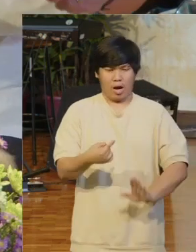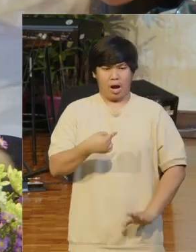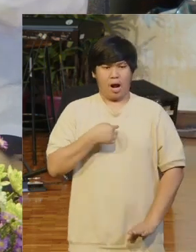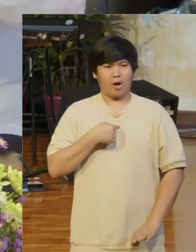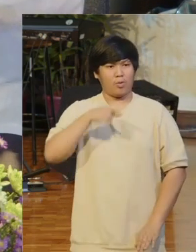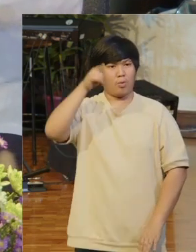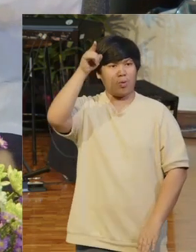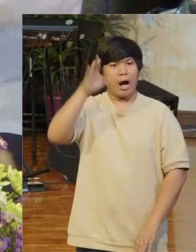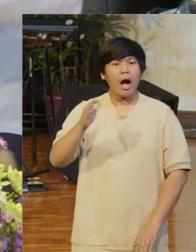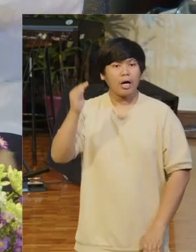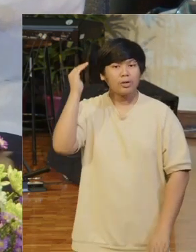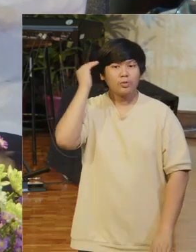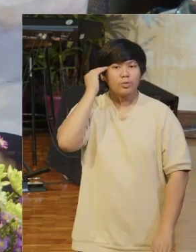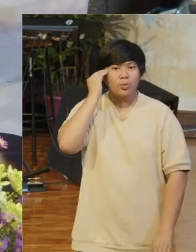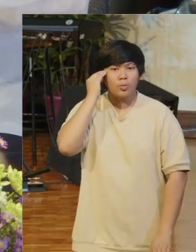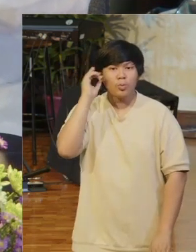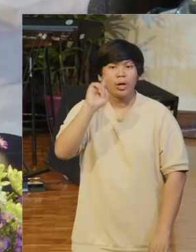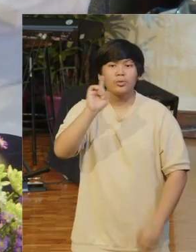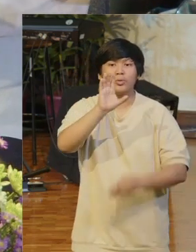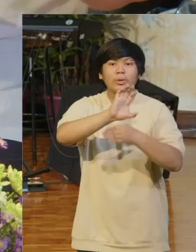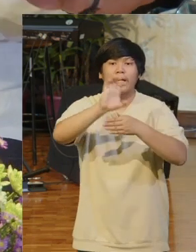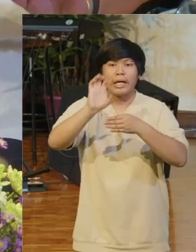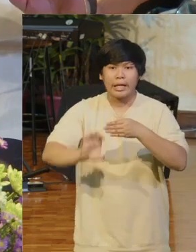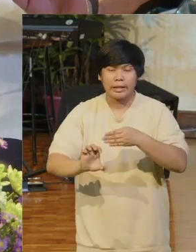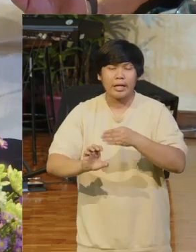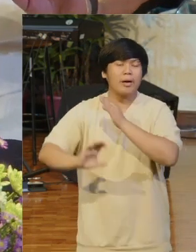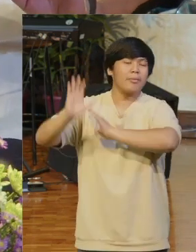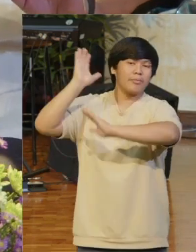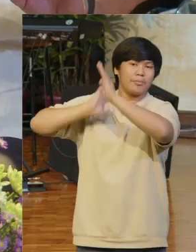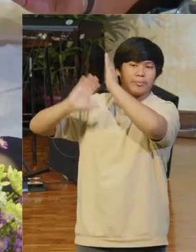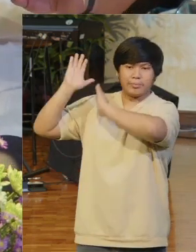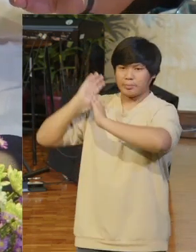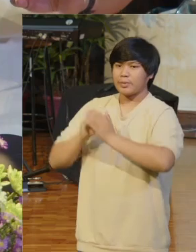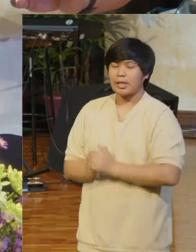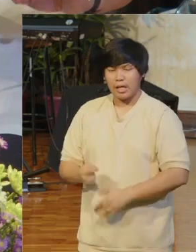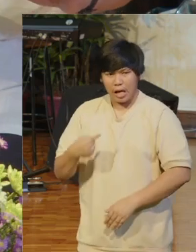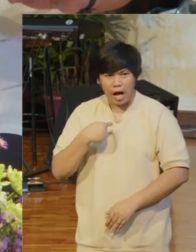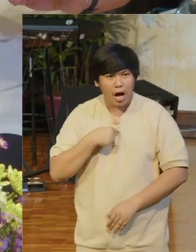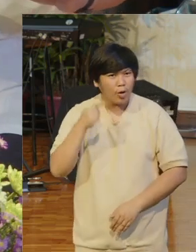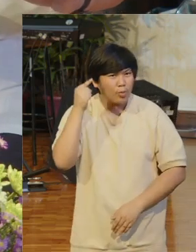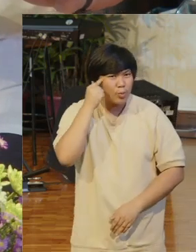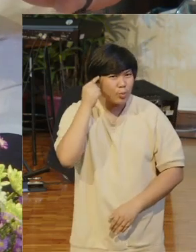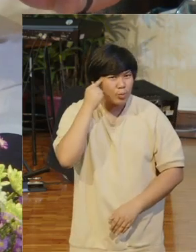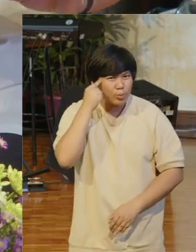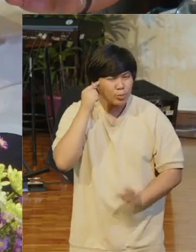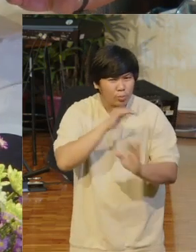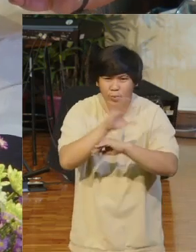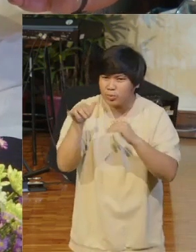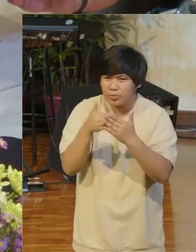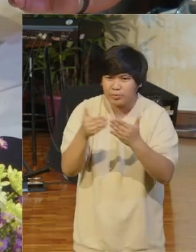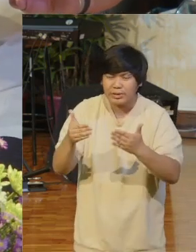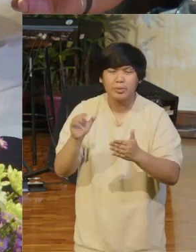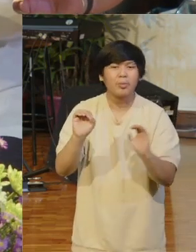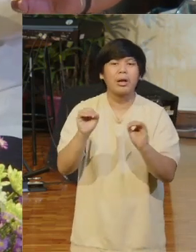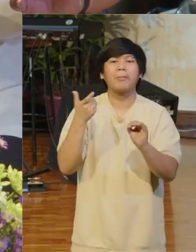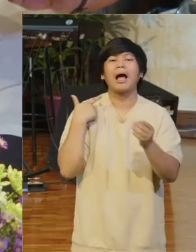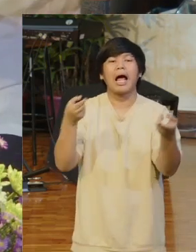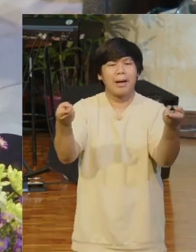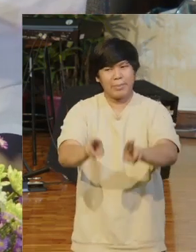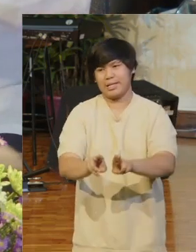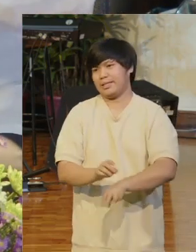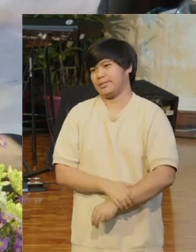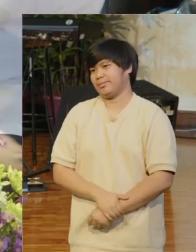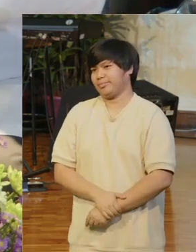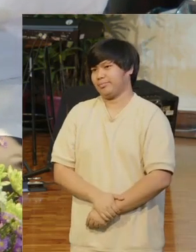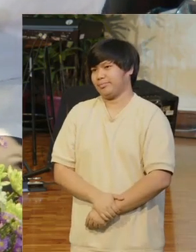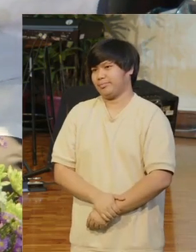the end from the beginning and from ancient times things not yet done. Nakita